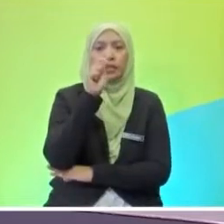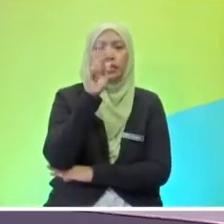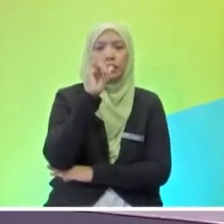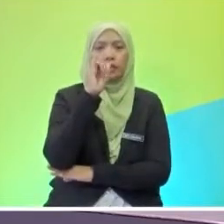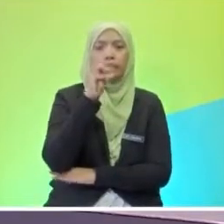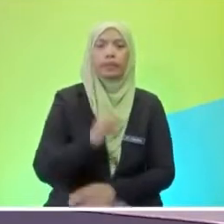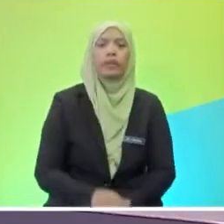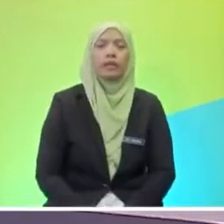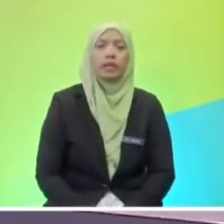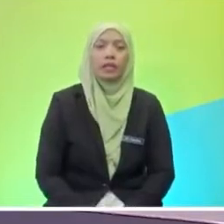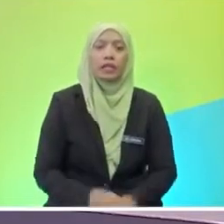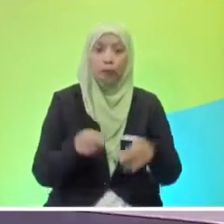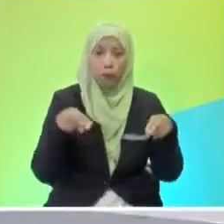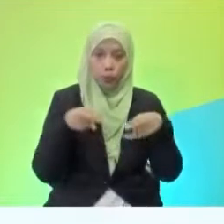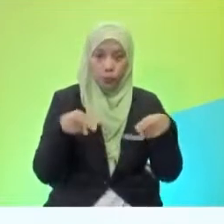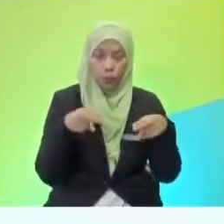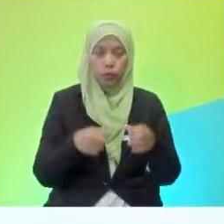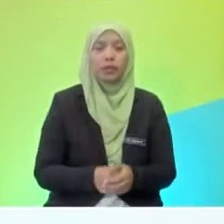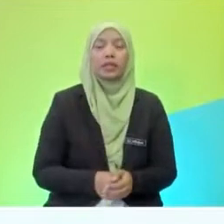sekarang pengurusan